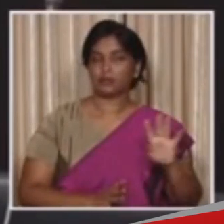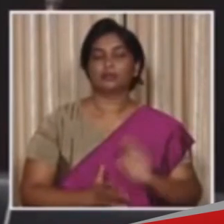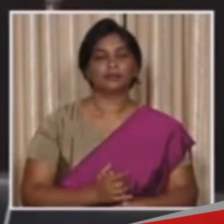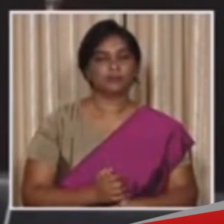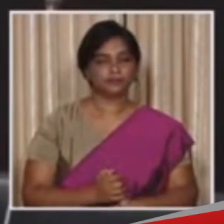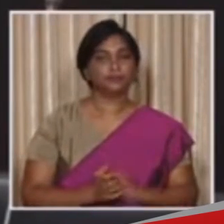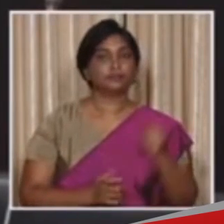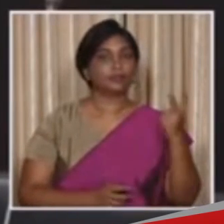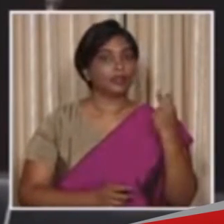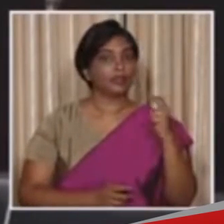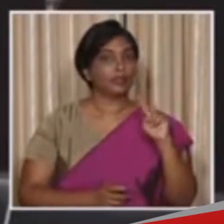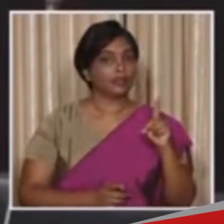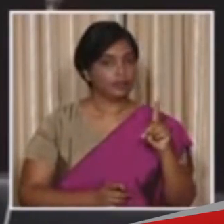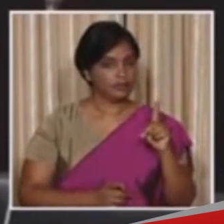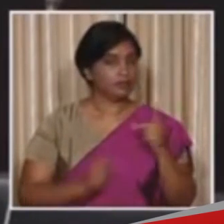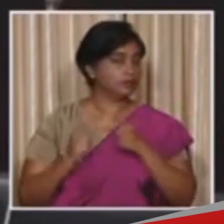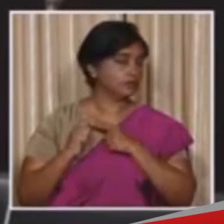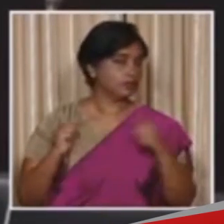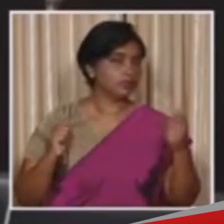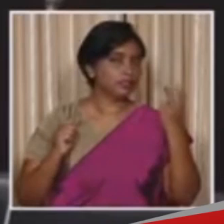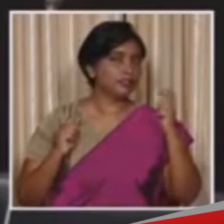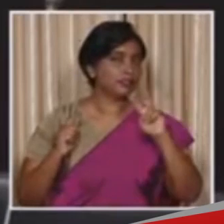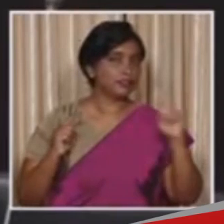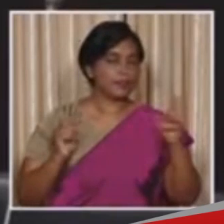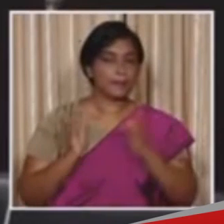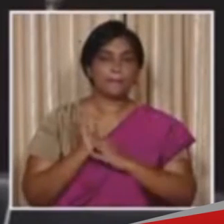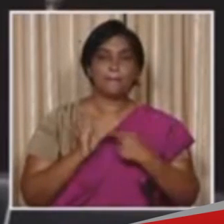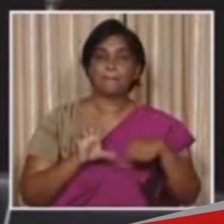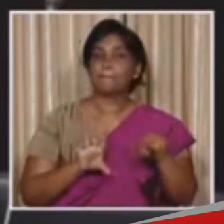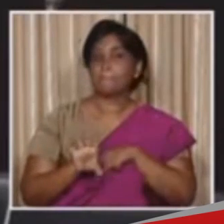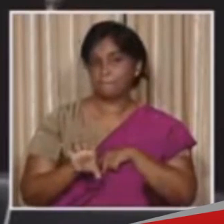මේ 2021 සිට 2022 මැයි දක්වා